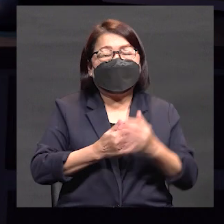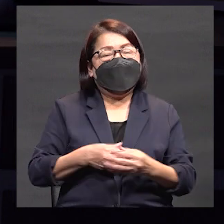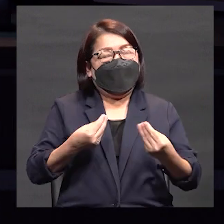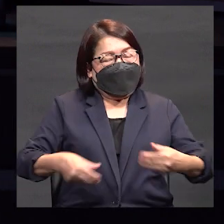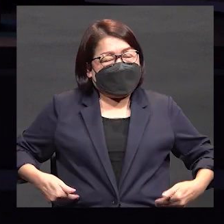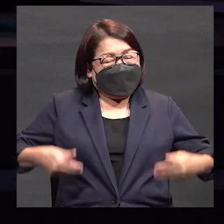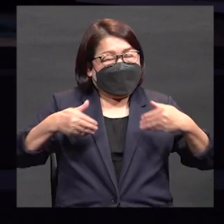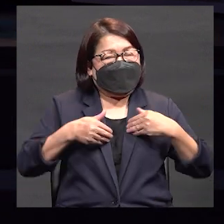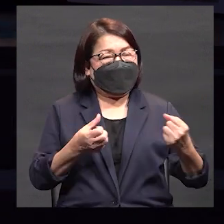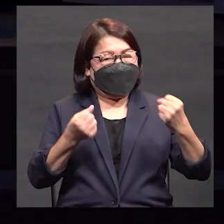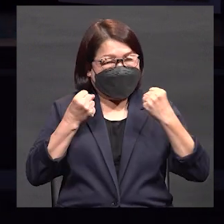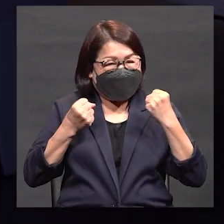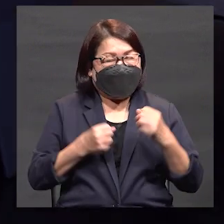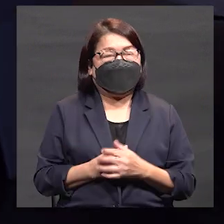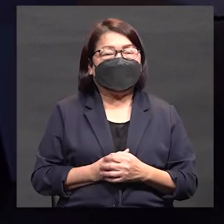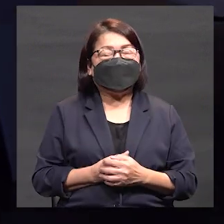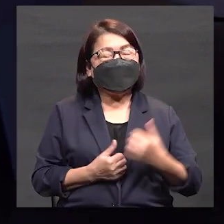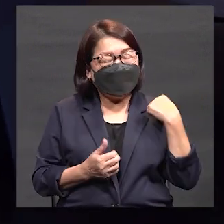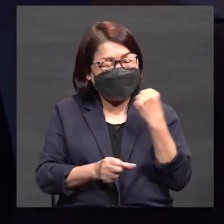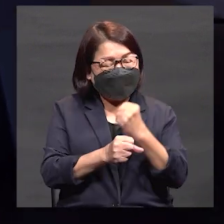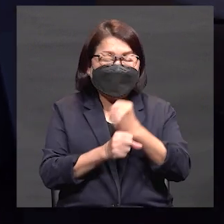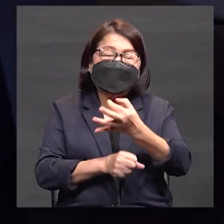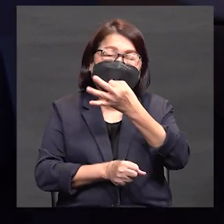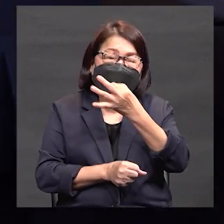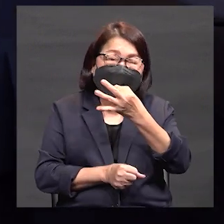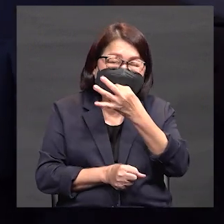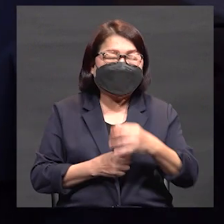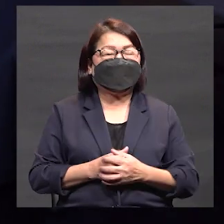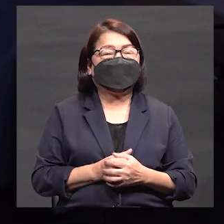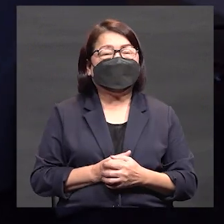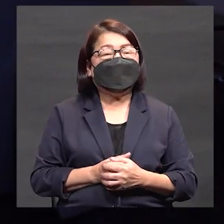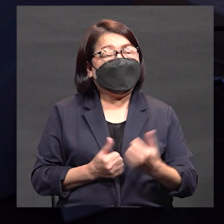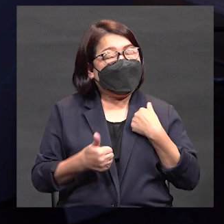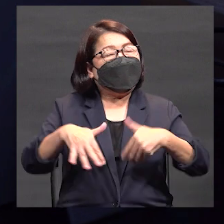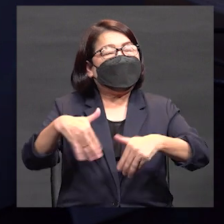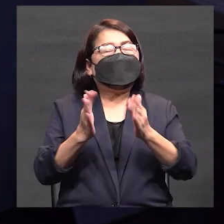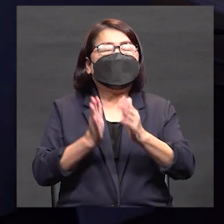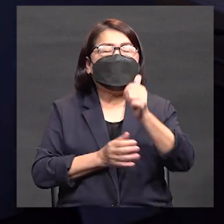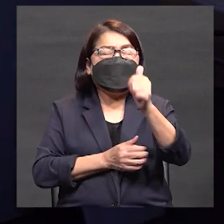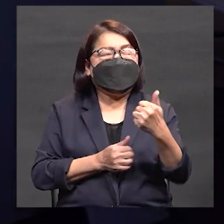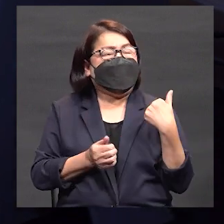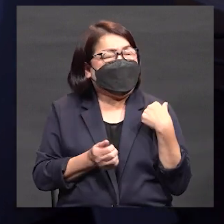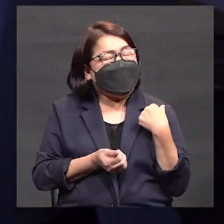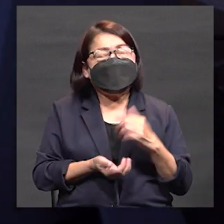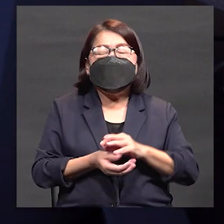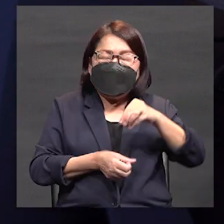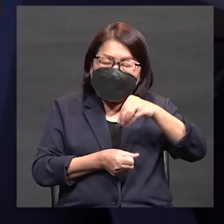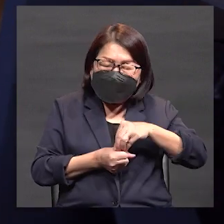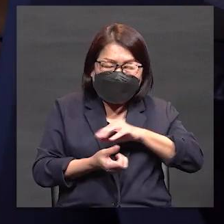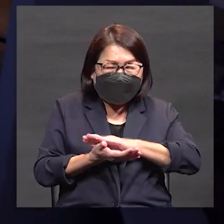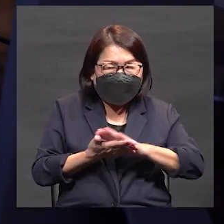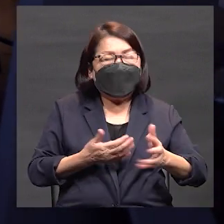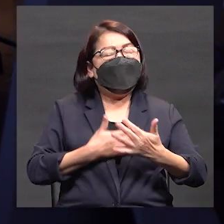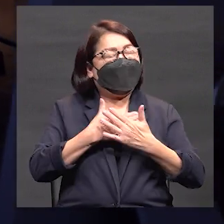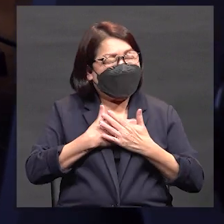ที่มั่นคงเข้มแข็งมีอาชีพมีงานทำเป็นพลเมืองดีมีระเบียบวินัยรัก